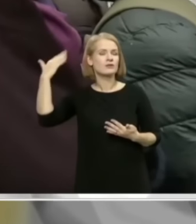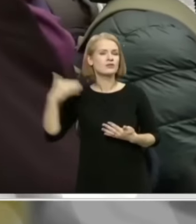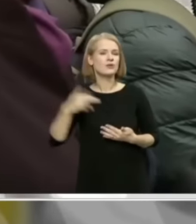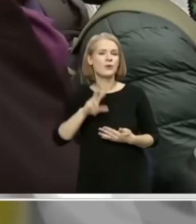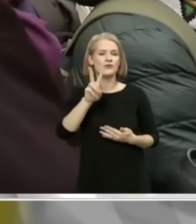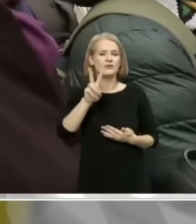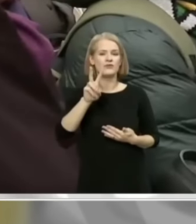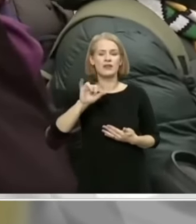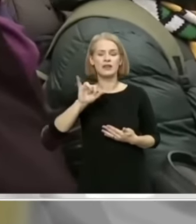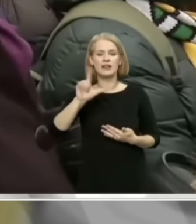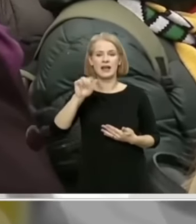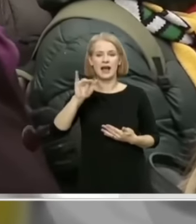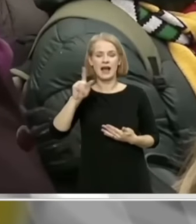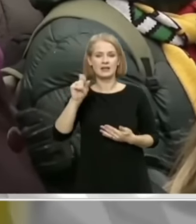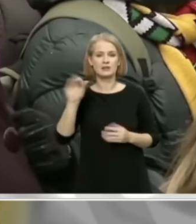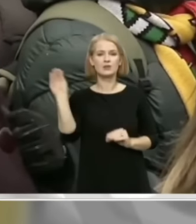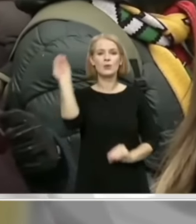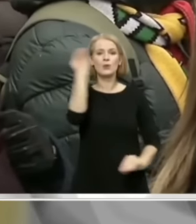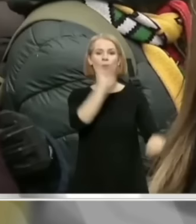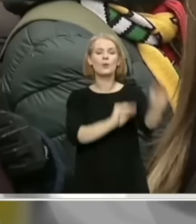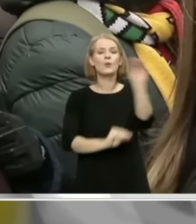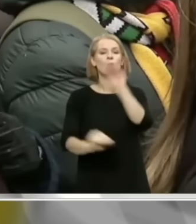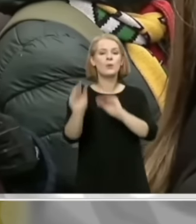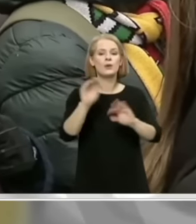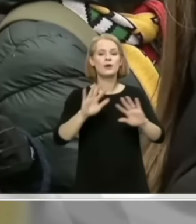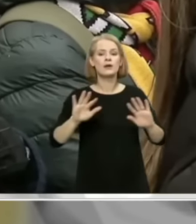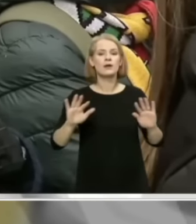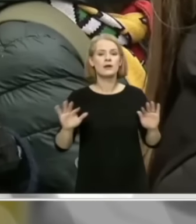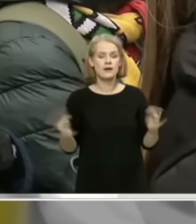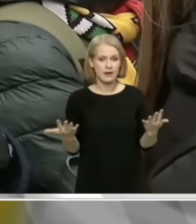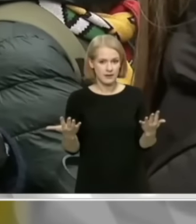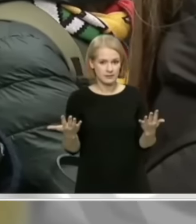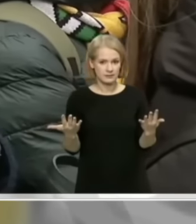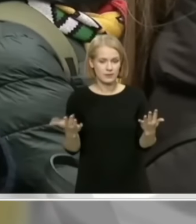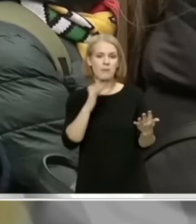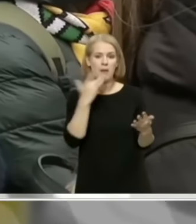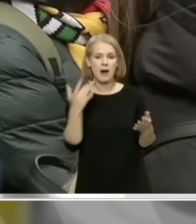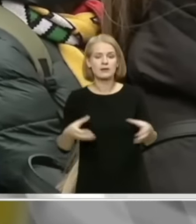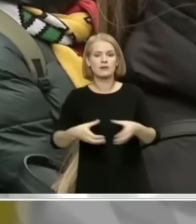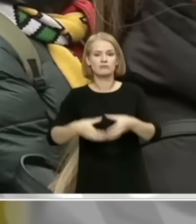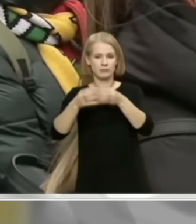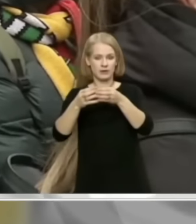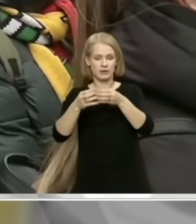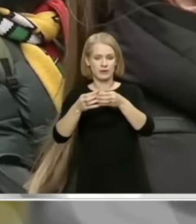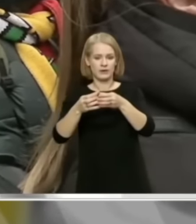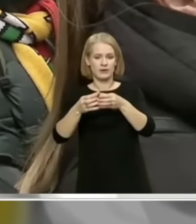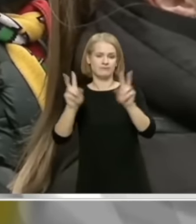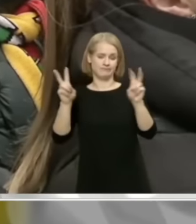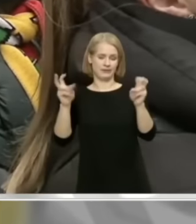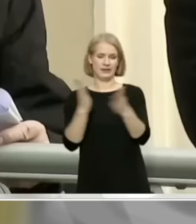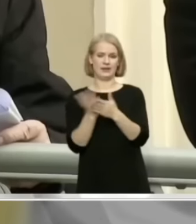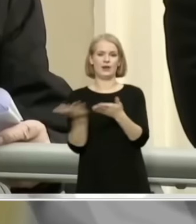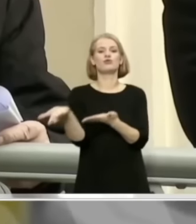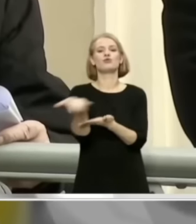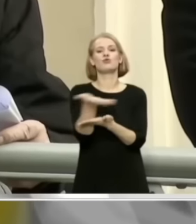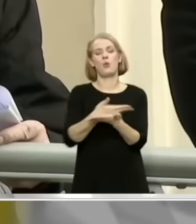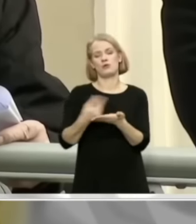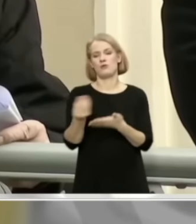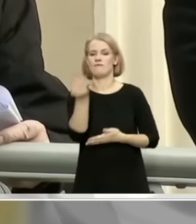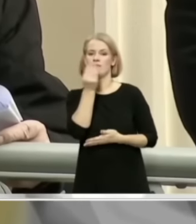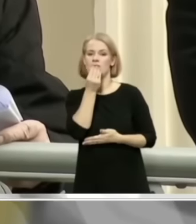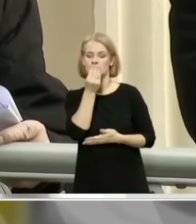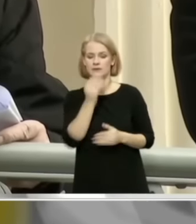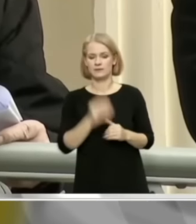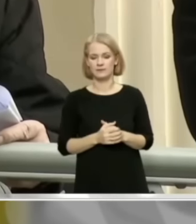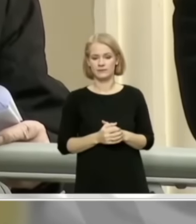kūrė duonos valgytojų partiją. Gal atsimenam. Ir ėjo į